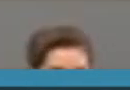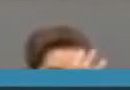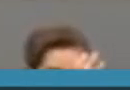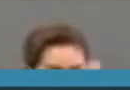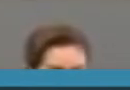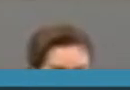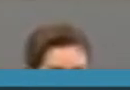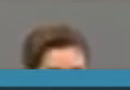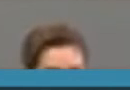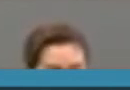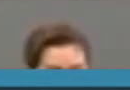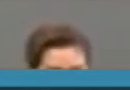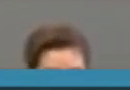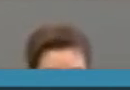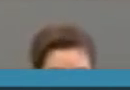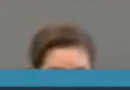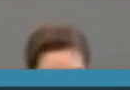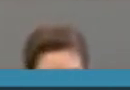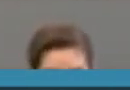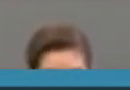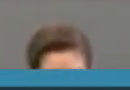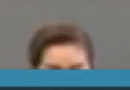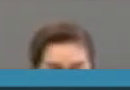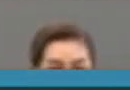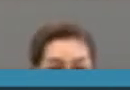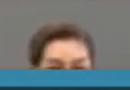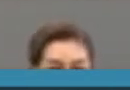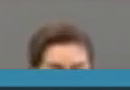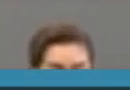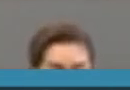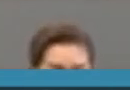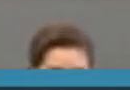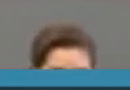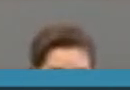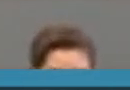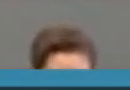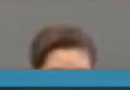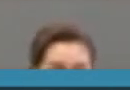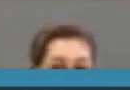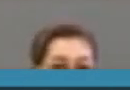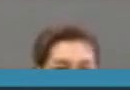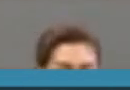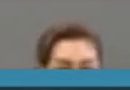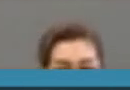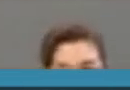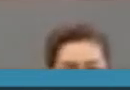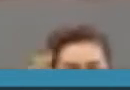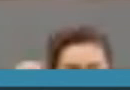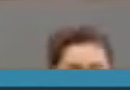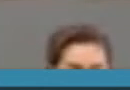ถล่มได้หากเกิดเหตุให้แจ้งเตือนประชาชนในหมู่บ้านได้รับทราบและแจ้งหน่วยงานที่เกี่ยว